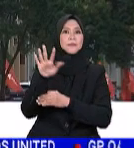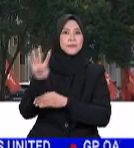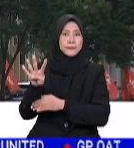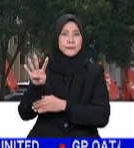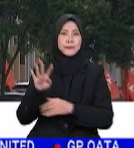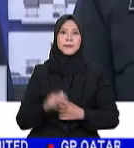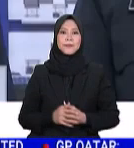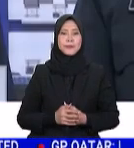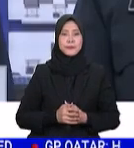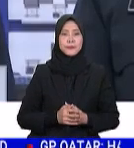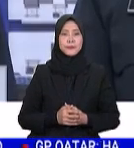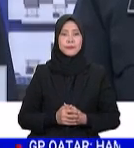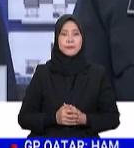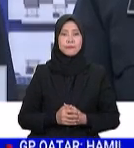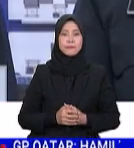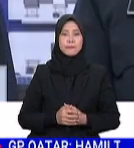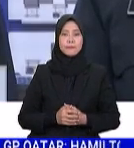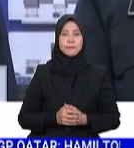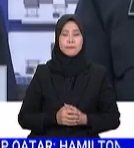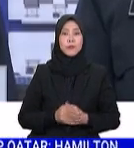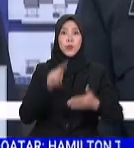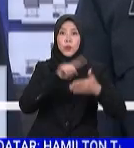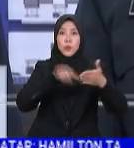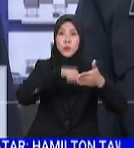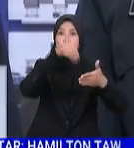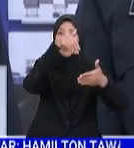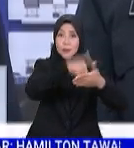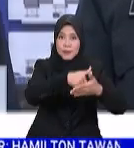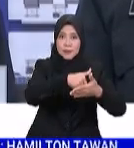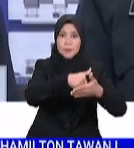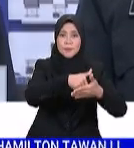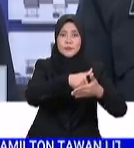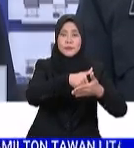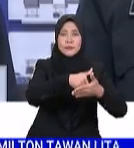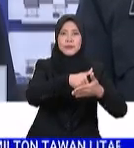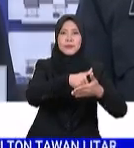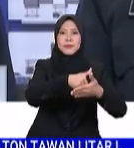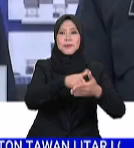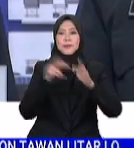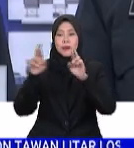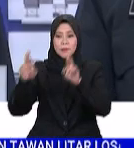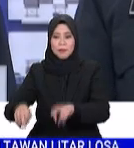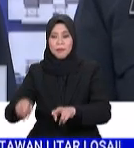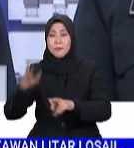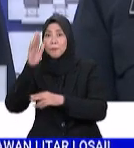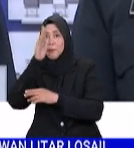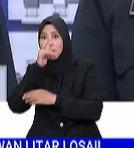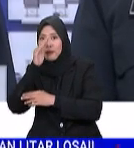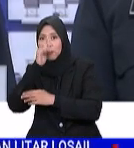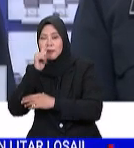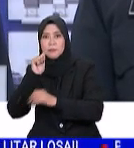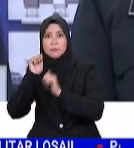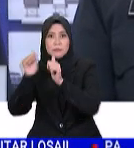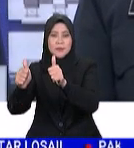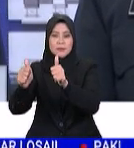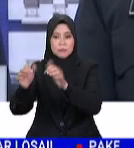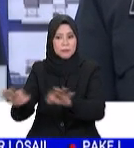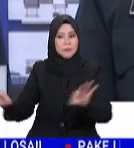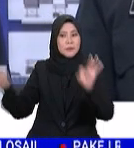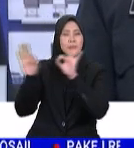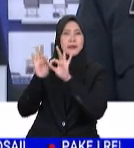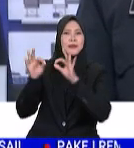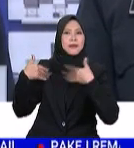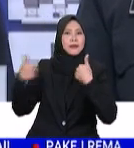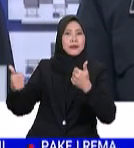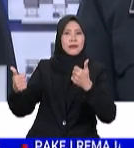1954. Tapi inilah election pilihan raya yang rakyat Melaka mendahului kesihatan awam